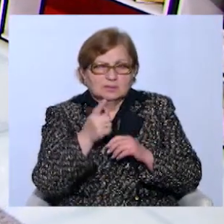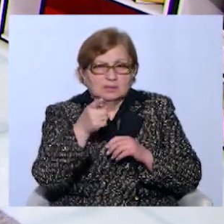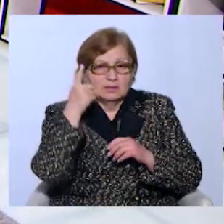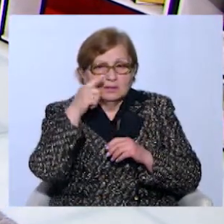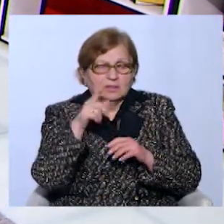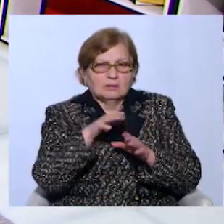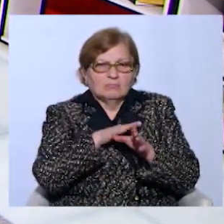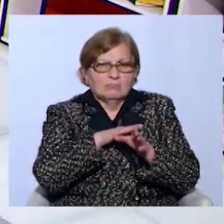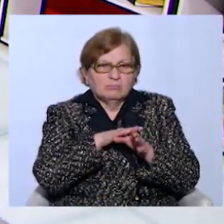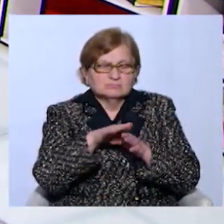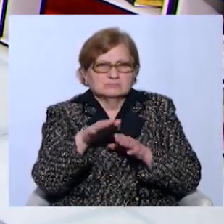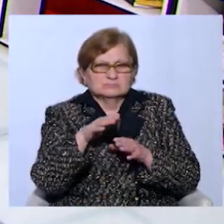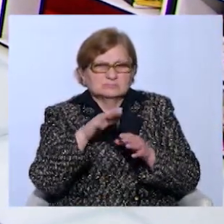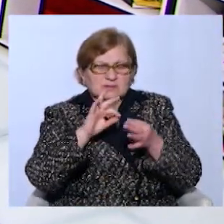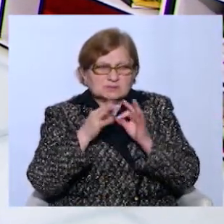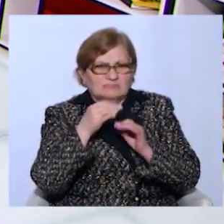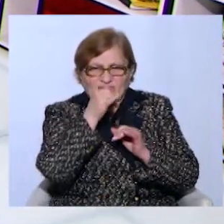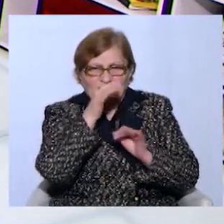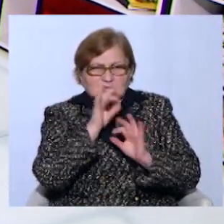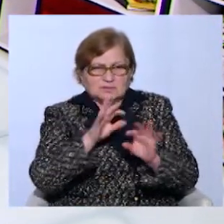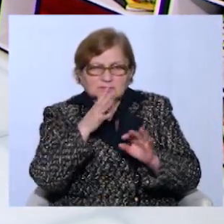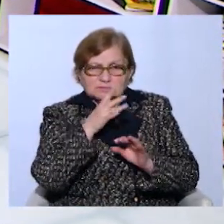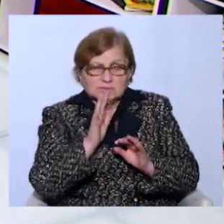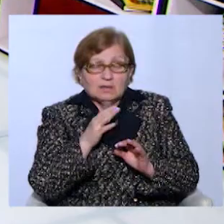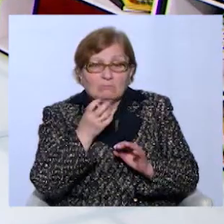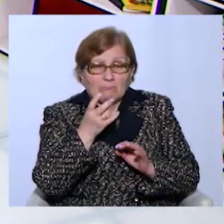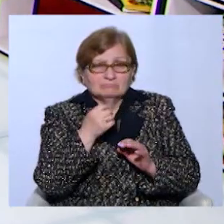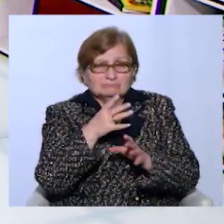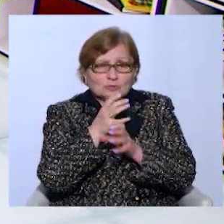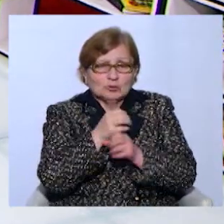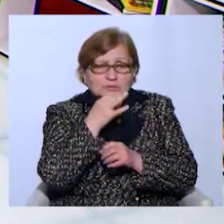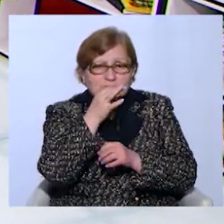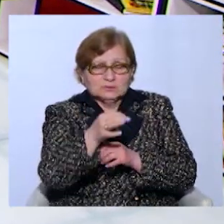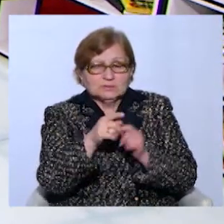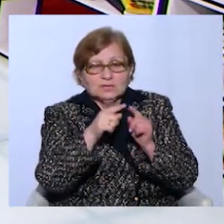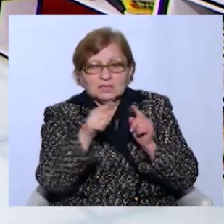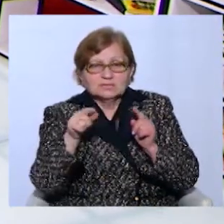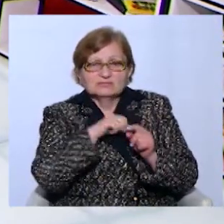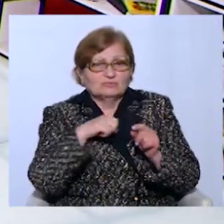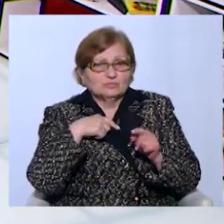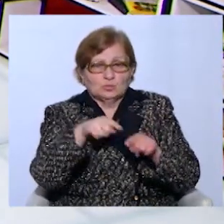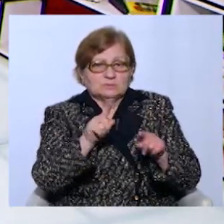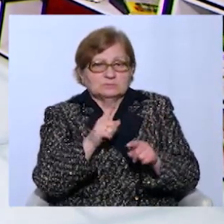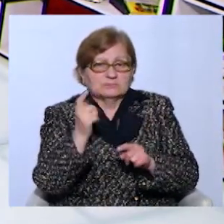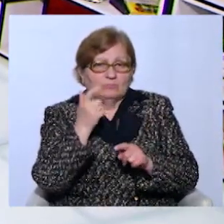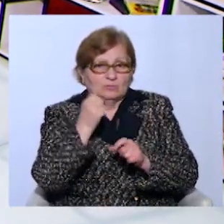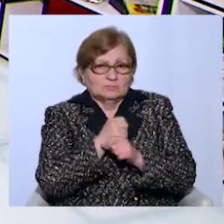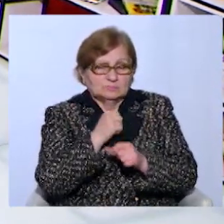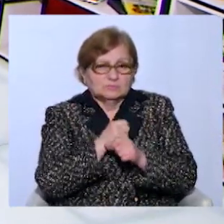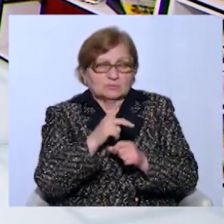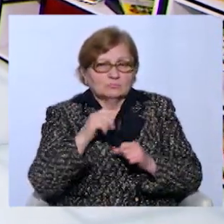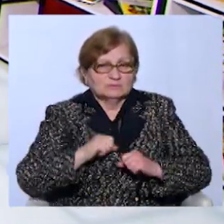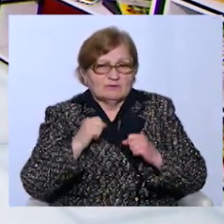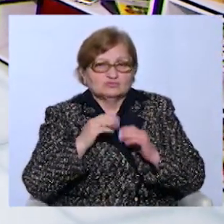სრული ამოხსნისთვის დრო აღარ გვაქვს, მაგრამ მიგანიშნებთ, როგორ უნდა წახვიდეთ და შესაბამისად ანალიტიკურად აჩვენეთ. ეს კვენტის იქნება ძალიან კარგი